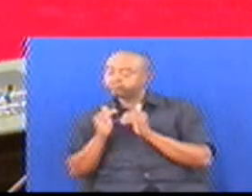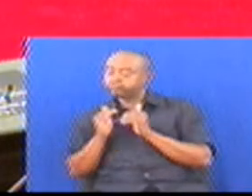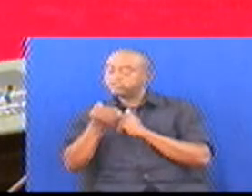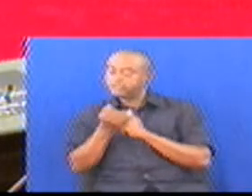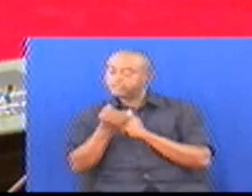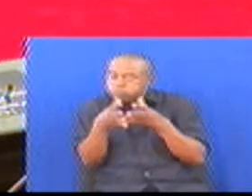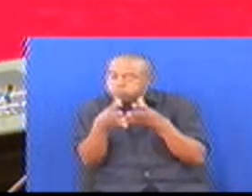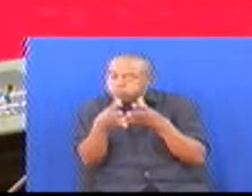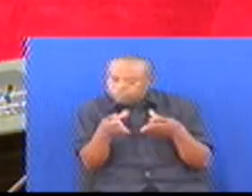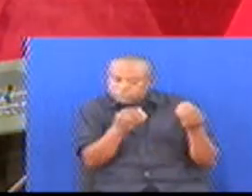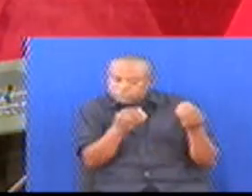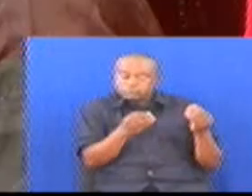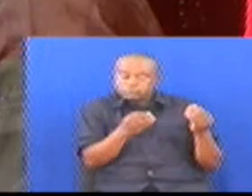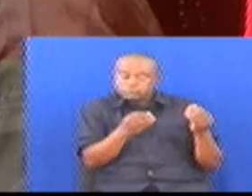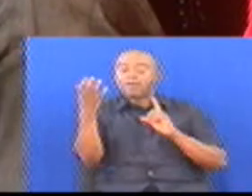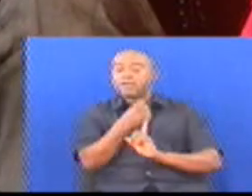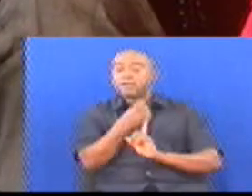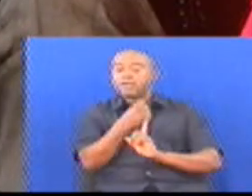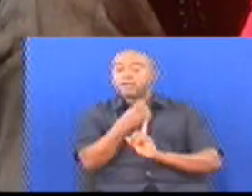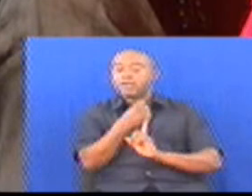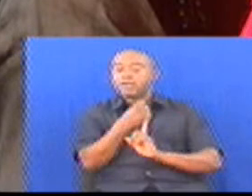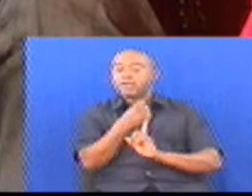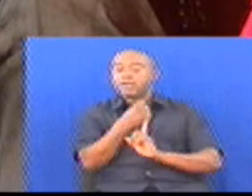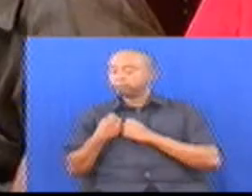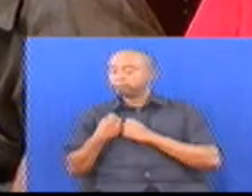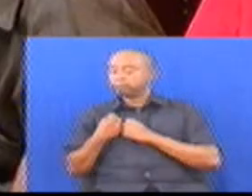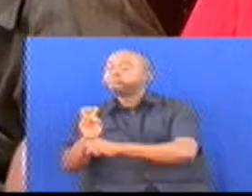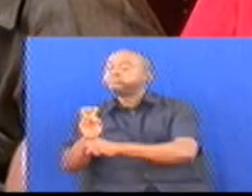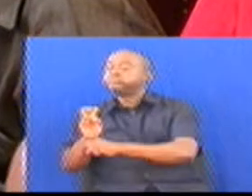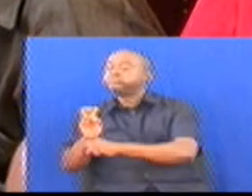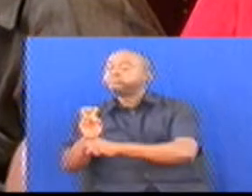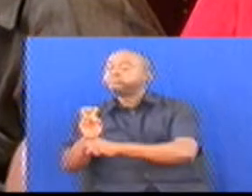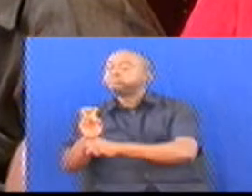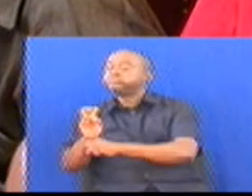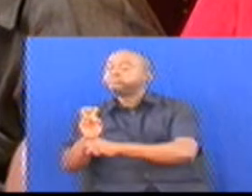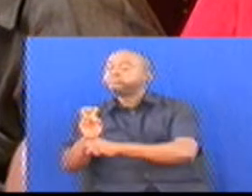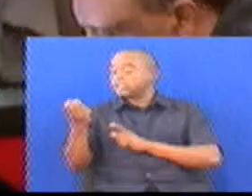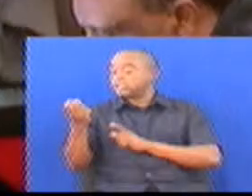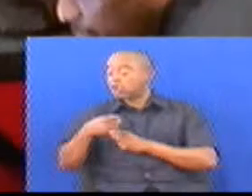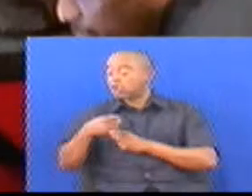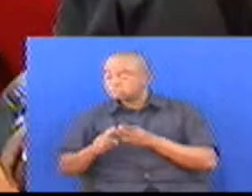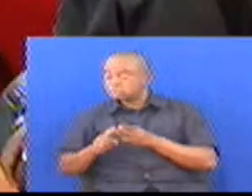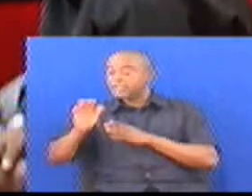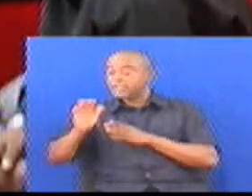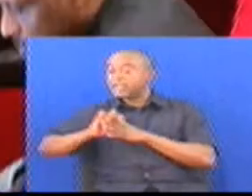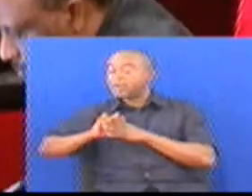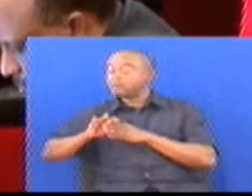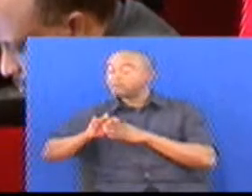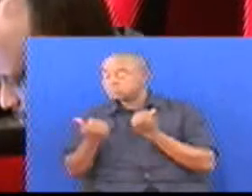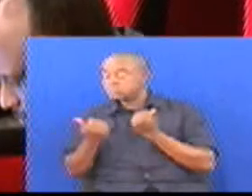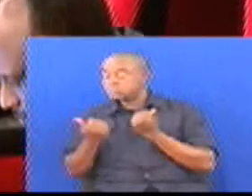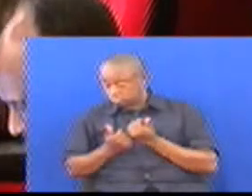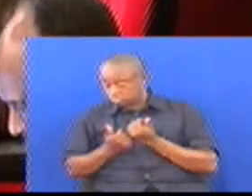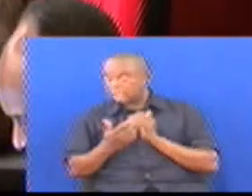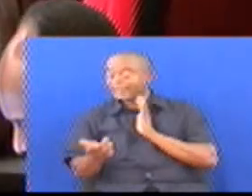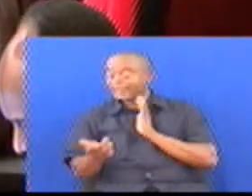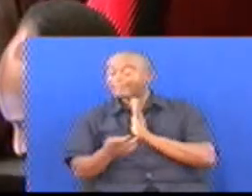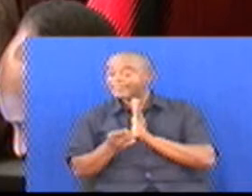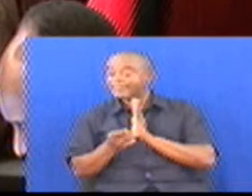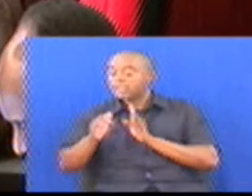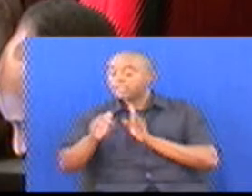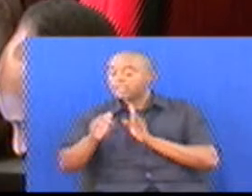mapato kwa kuimarisha usimamizi wa sheria za kodi na matumizi ya mifumo ya tehama katika ukusanyaji wa